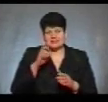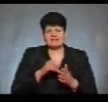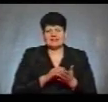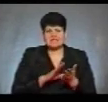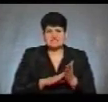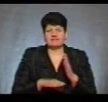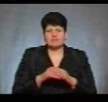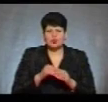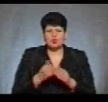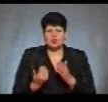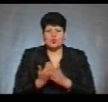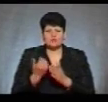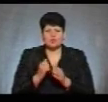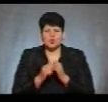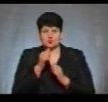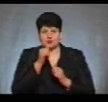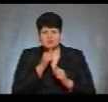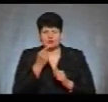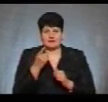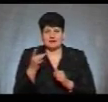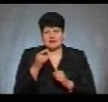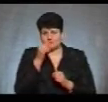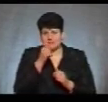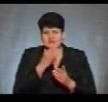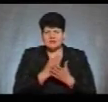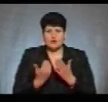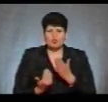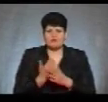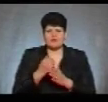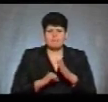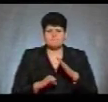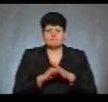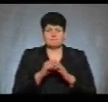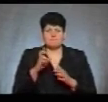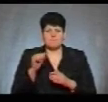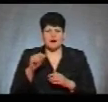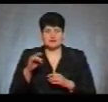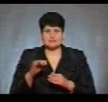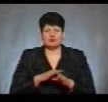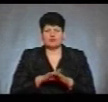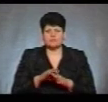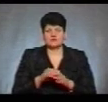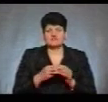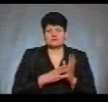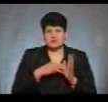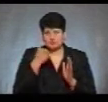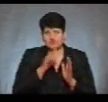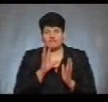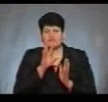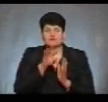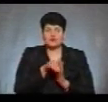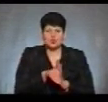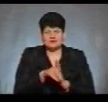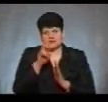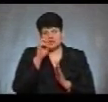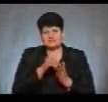оновлюється кожного місяця. Раз в місяць відбувається оновлення бази. Тобто, що мається на увазі? Ті, кому виповнилось 18 років, вони відповідно вносяться в